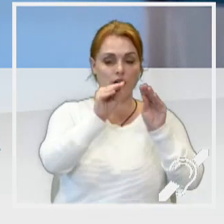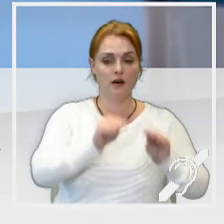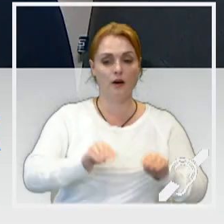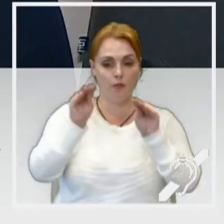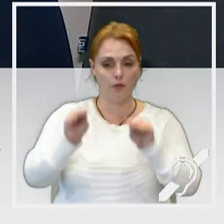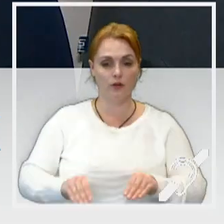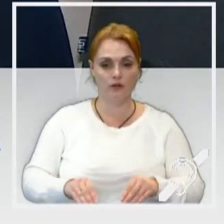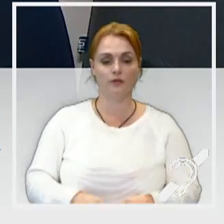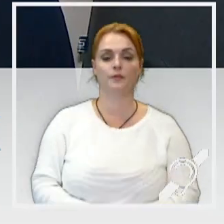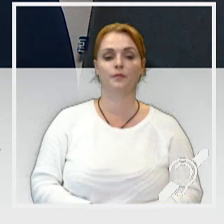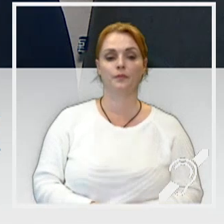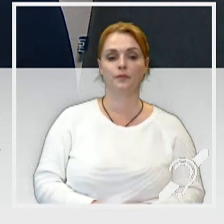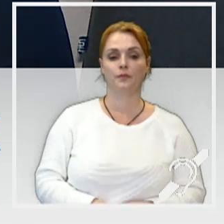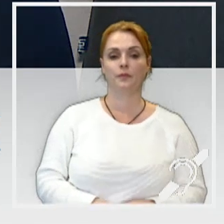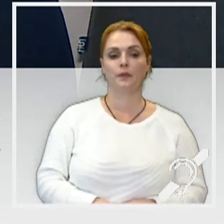Centrală.